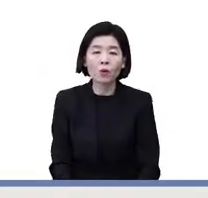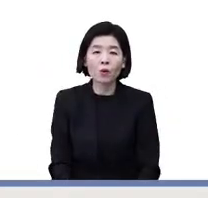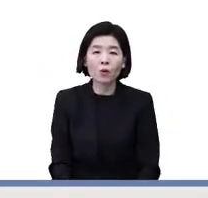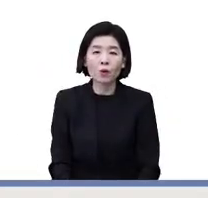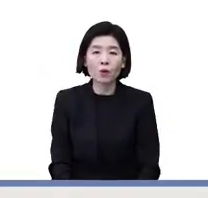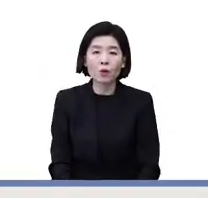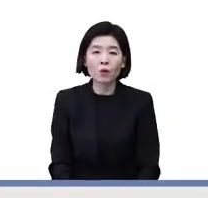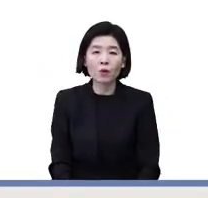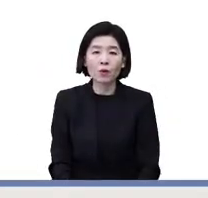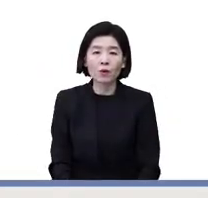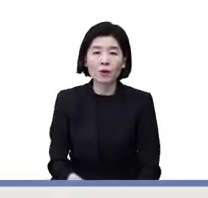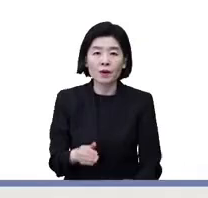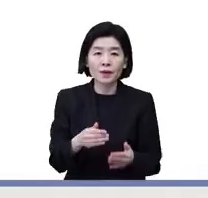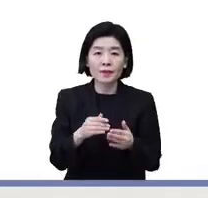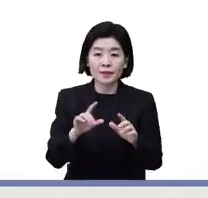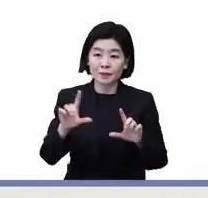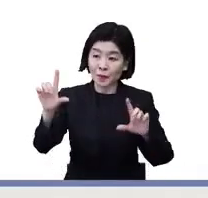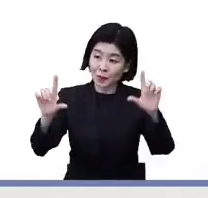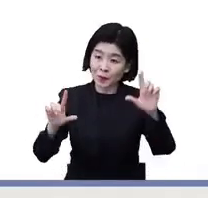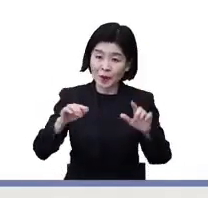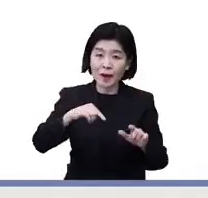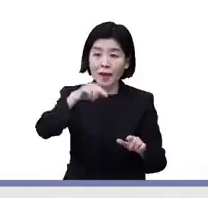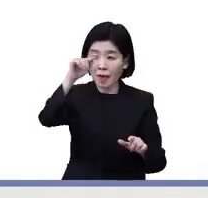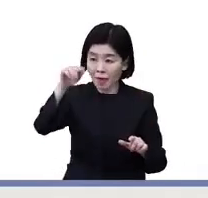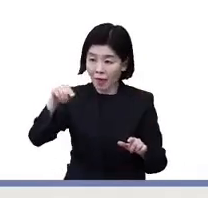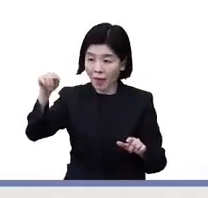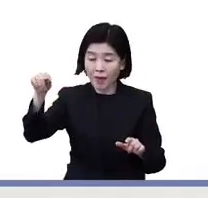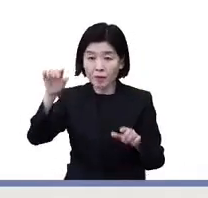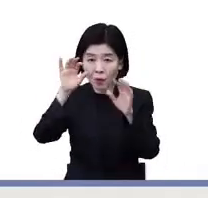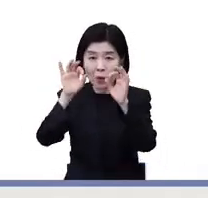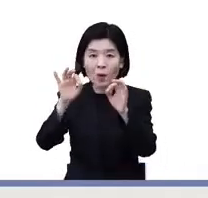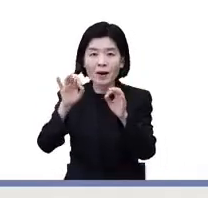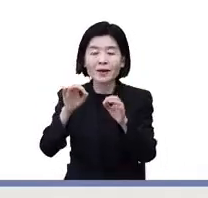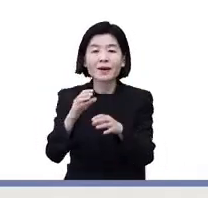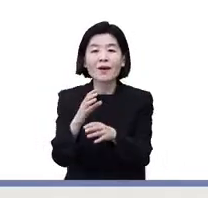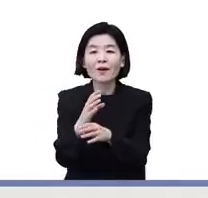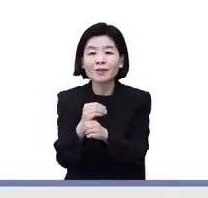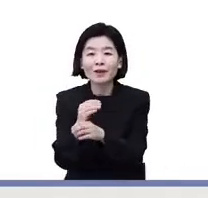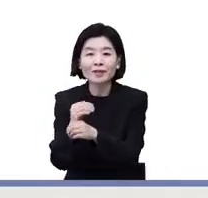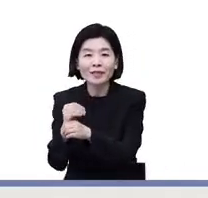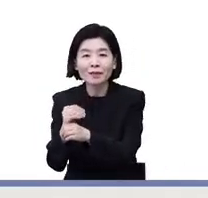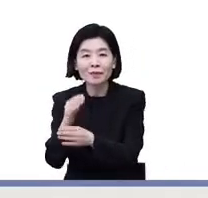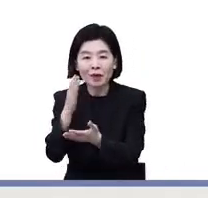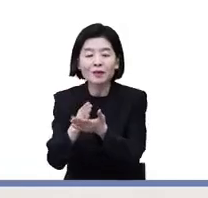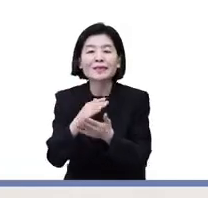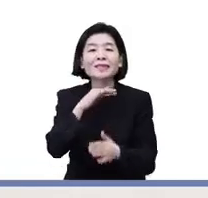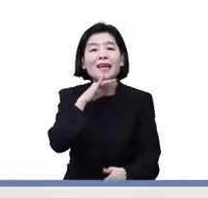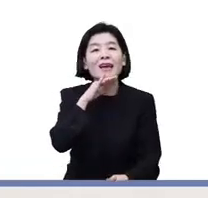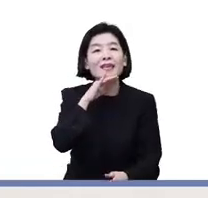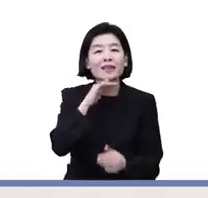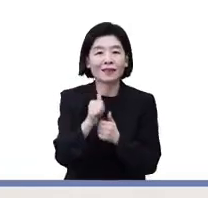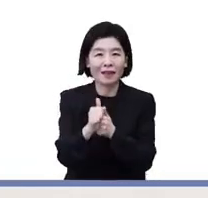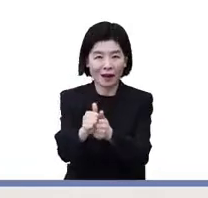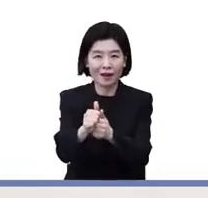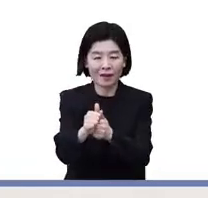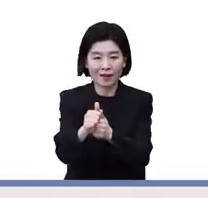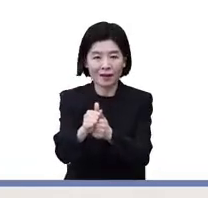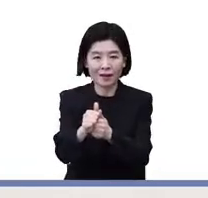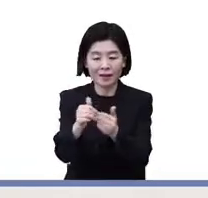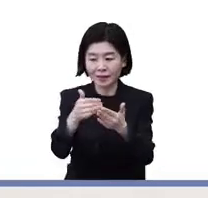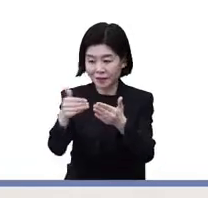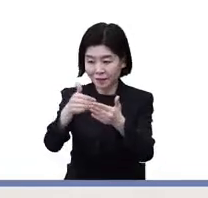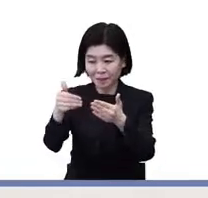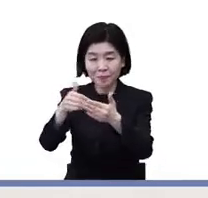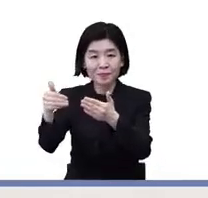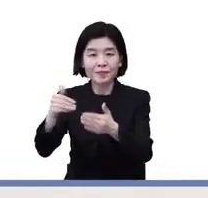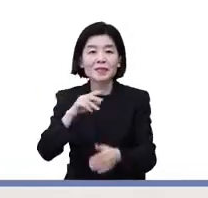그 그래프 형태를 좀 바꿔봤습니다. 연도별로 본 게 아니라 연령별로 재배치를 해봤어요. 그랬더니